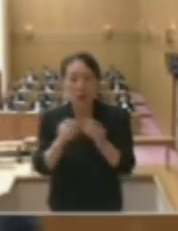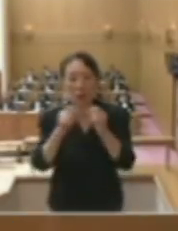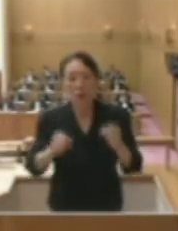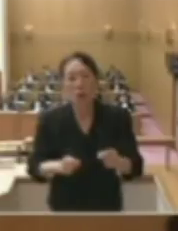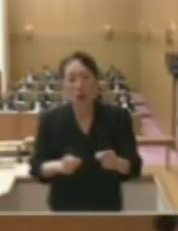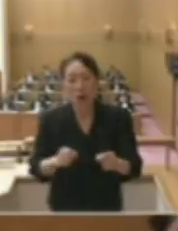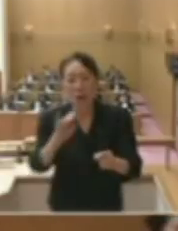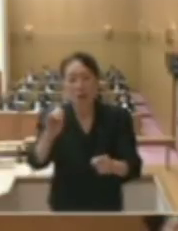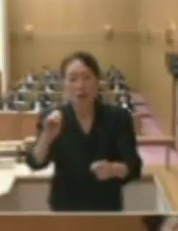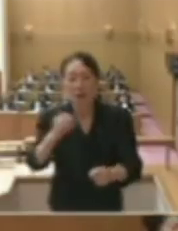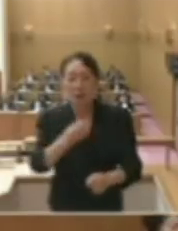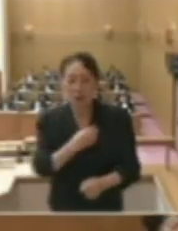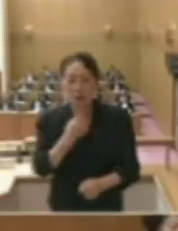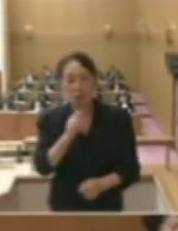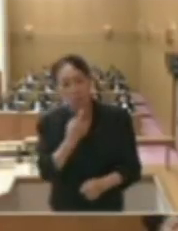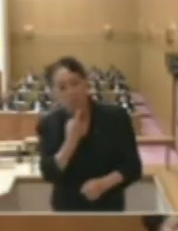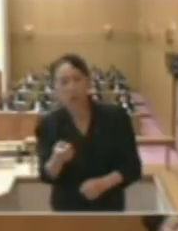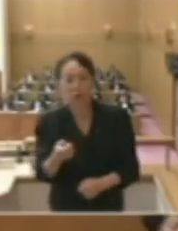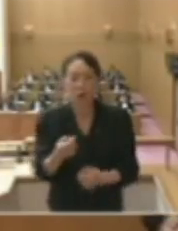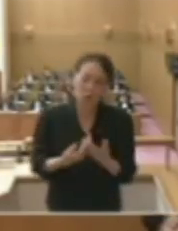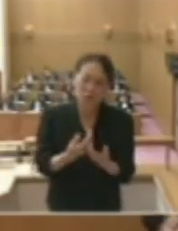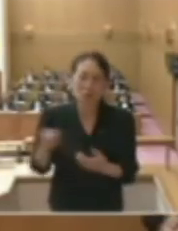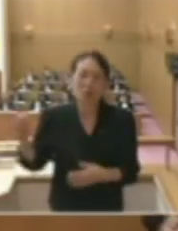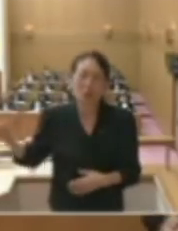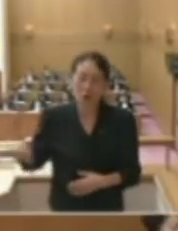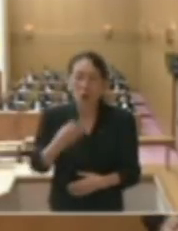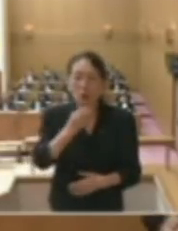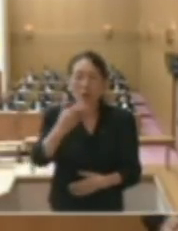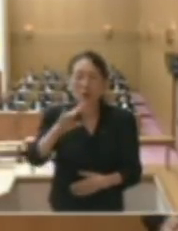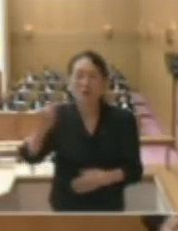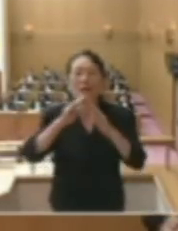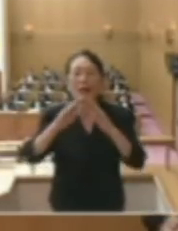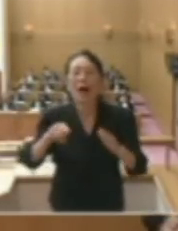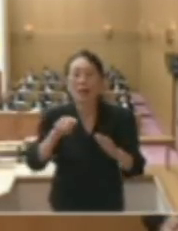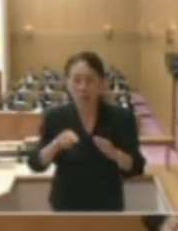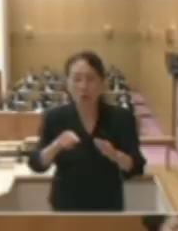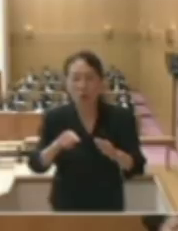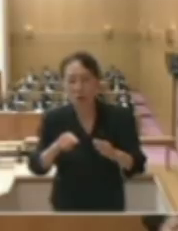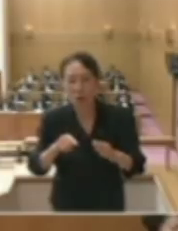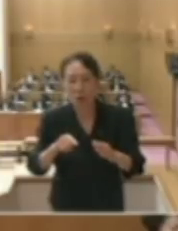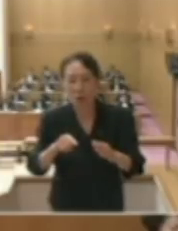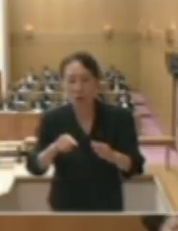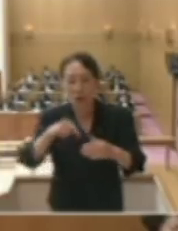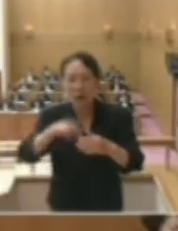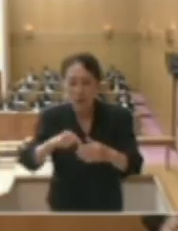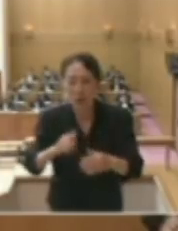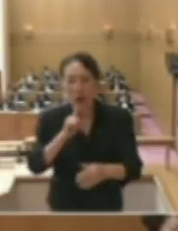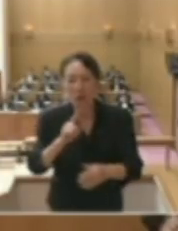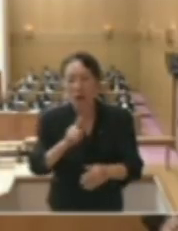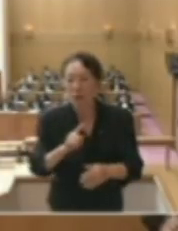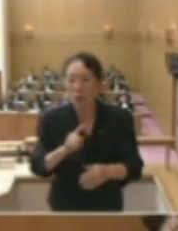本当な発言であります。福山市議会の議場における発言とはとても理解